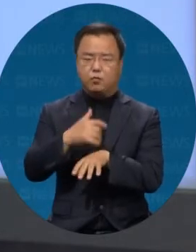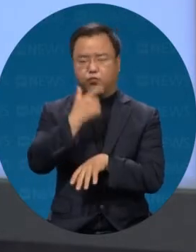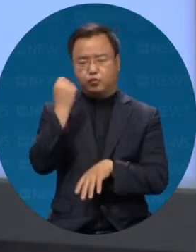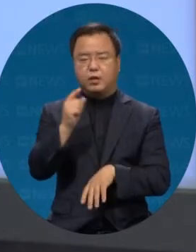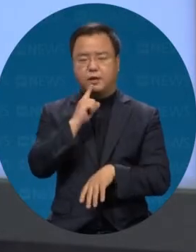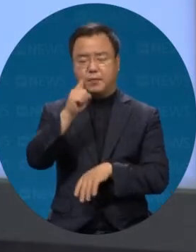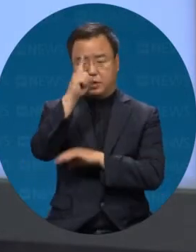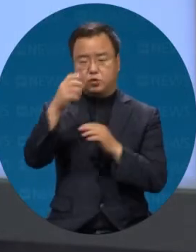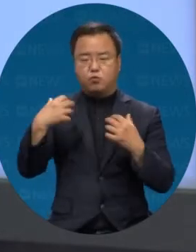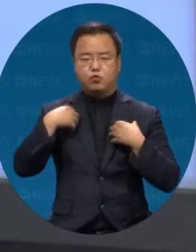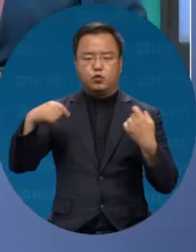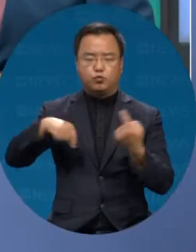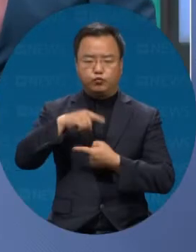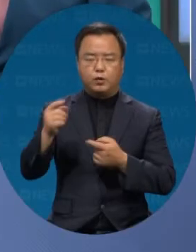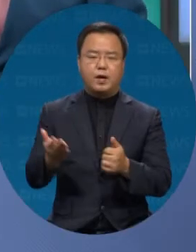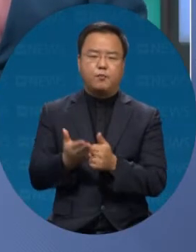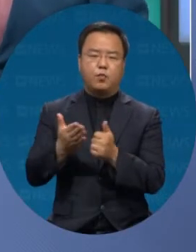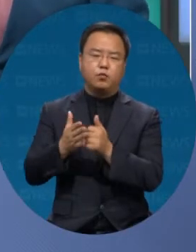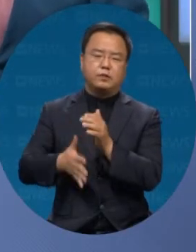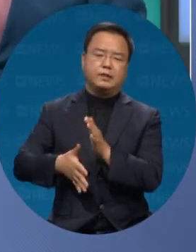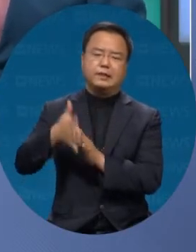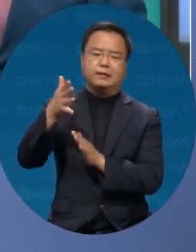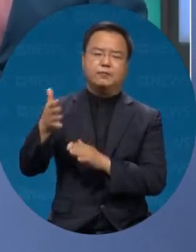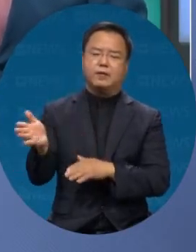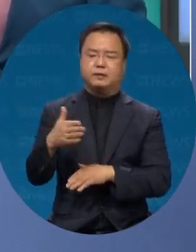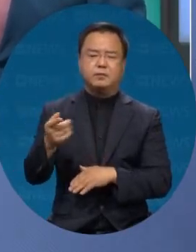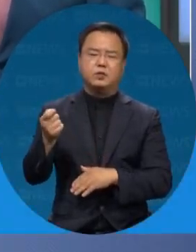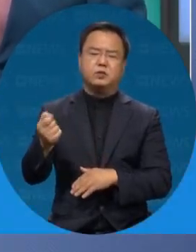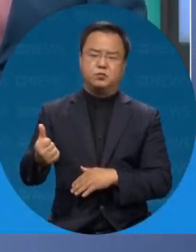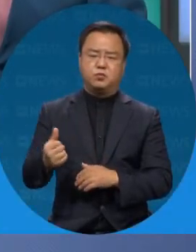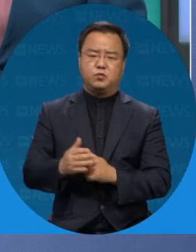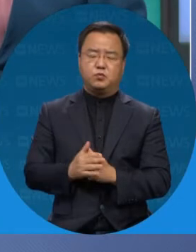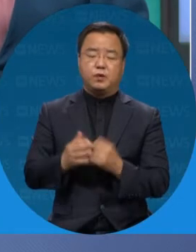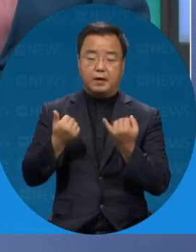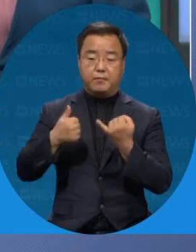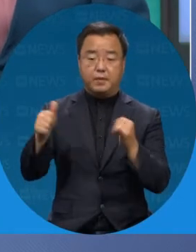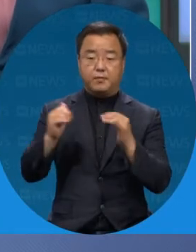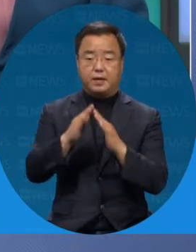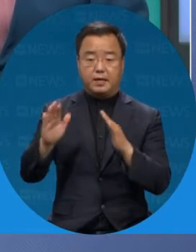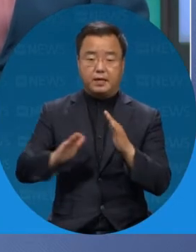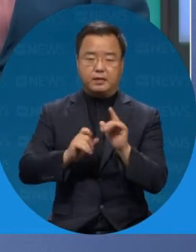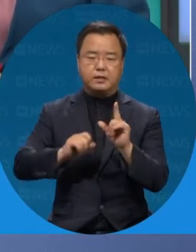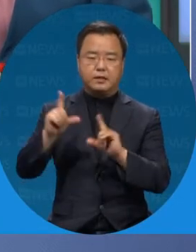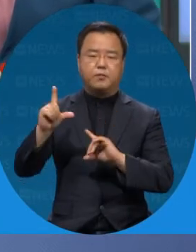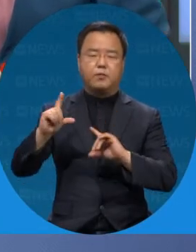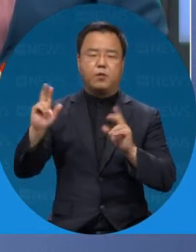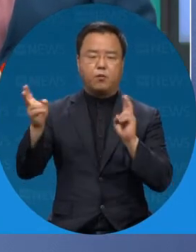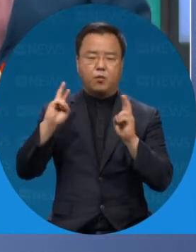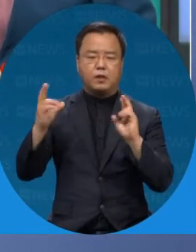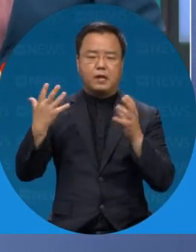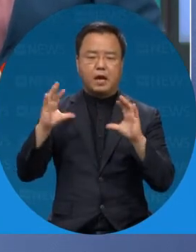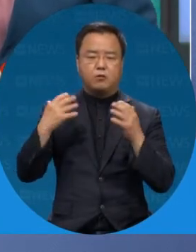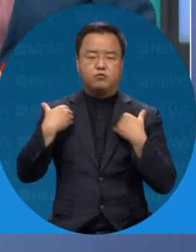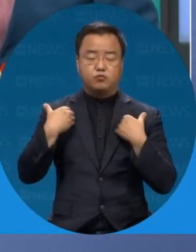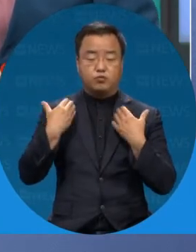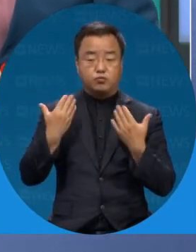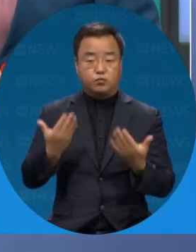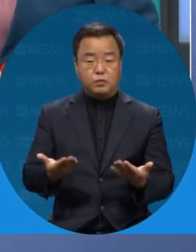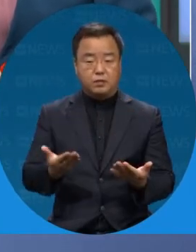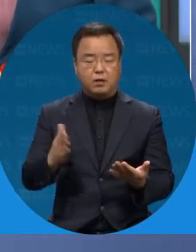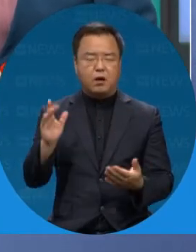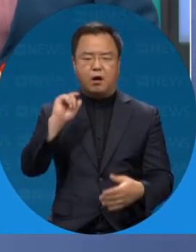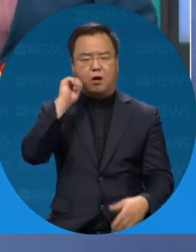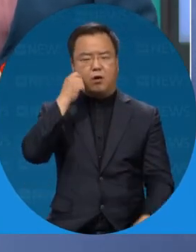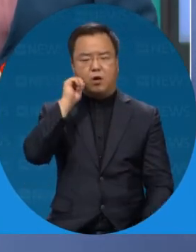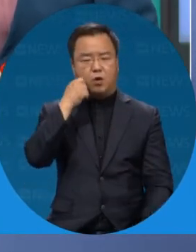운영하는 보육기관이 여전히 부족한 데다 이 맞벌이 부부의 대다수가 직장에서 육아휴직을 쓰기 어렵다고 답한 겁니다.